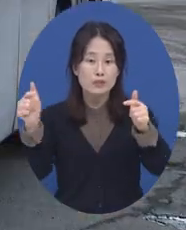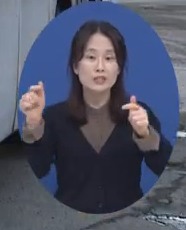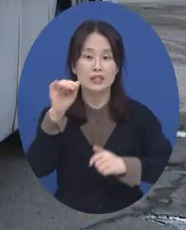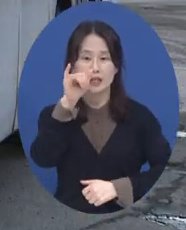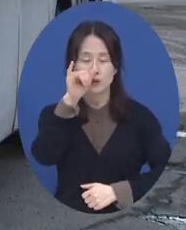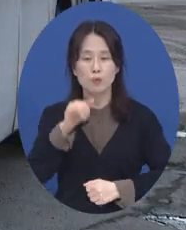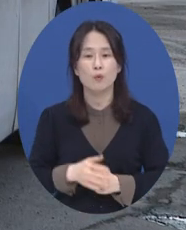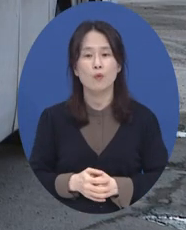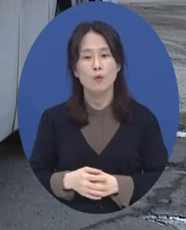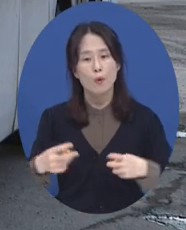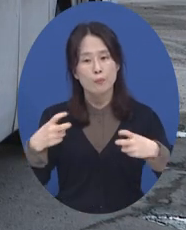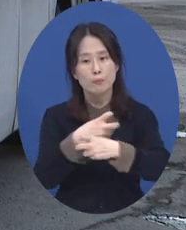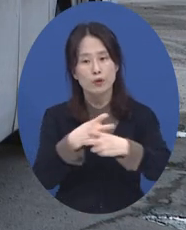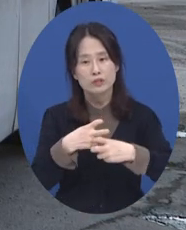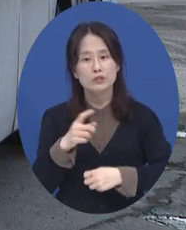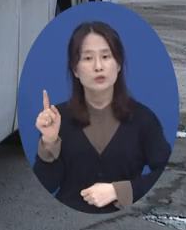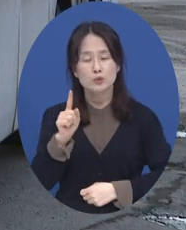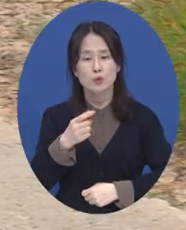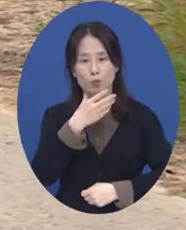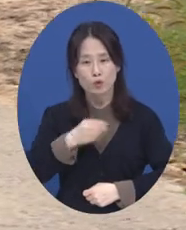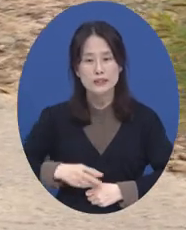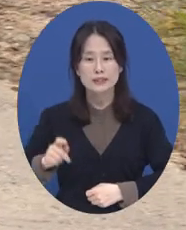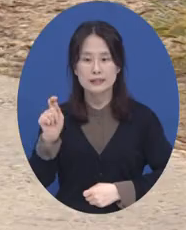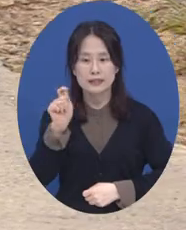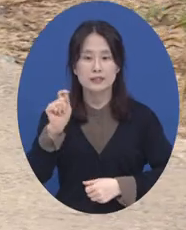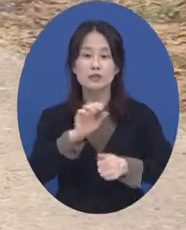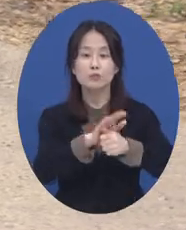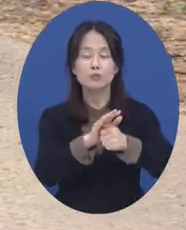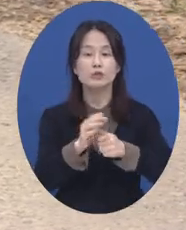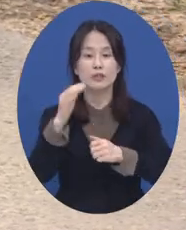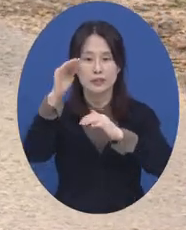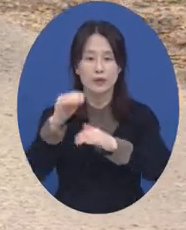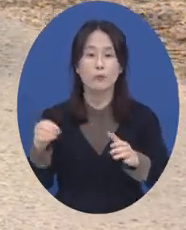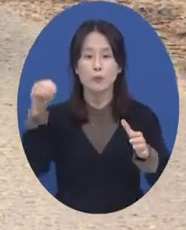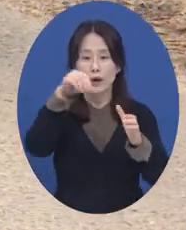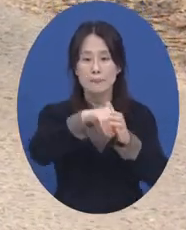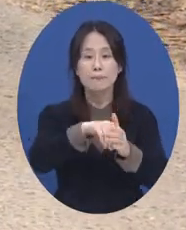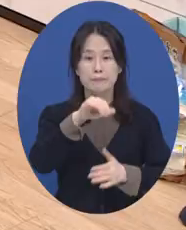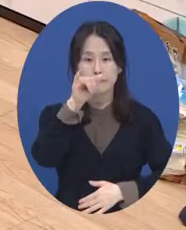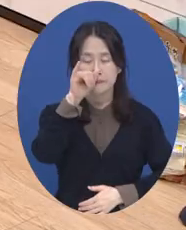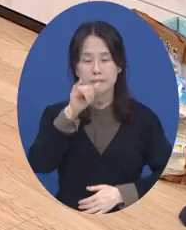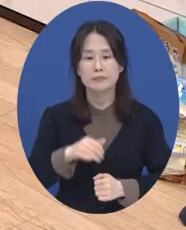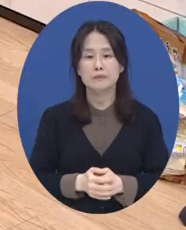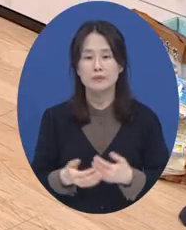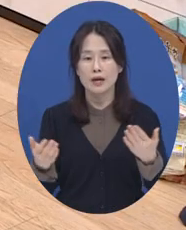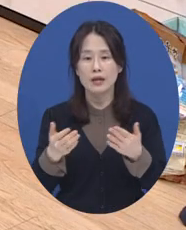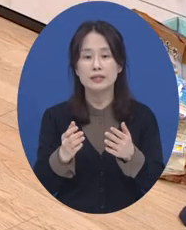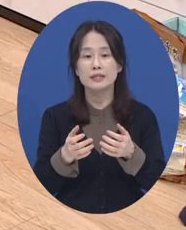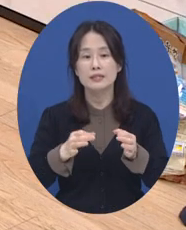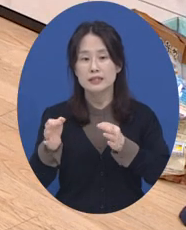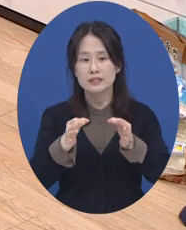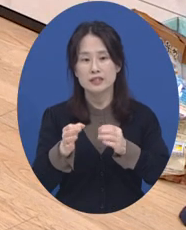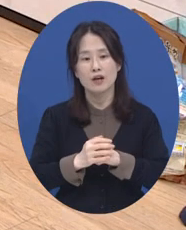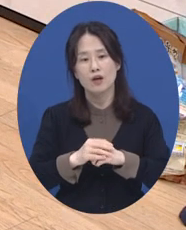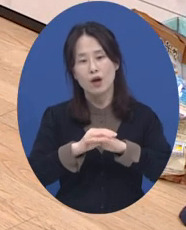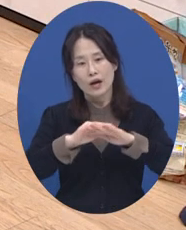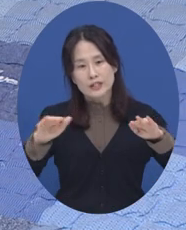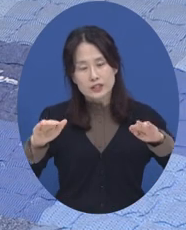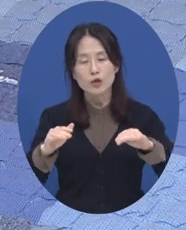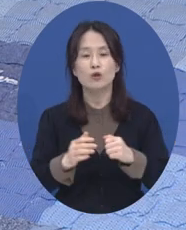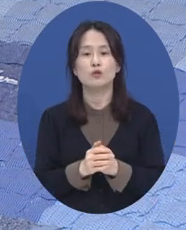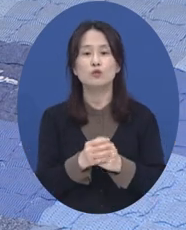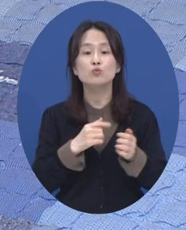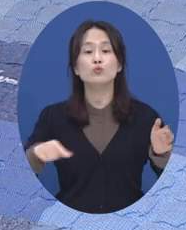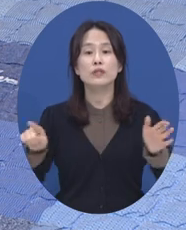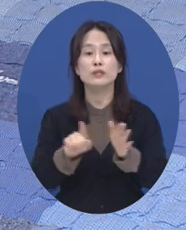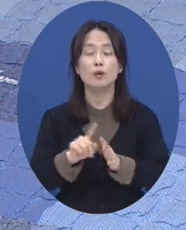추진하고 공영버스와 복지 택시를 지원하는 내용이 담겼습니다. 노동시장 불안정성 해소 정책